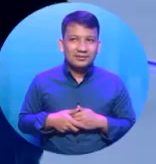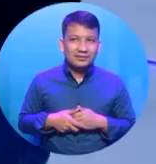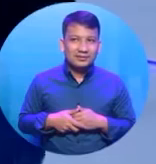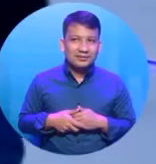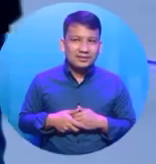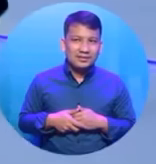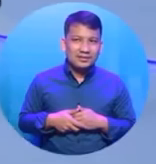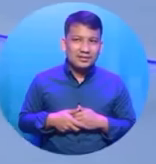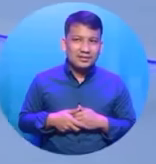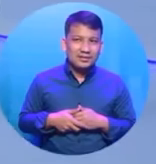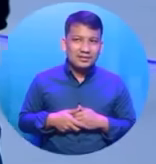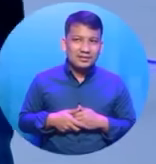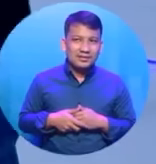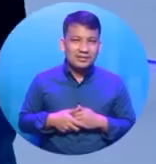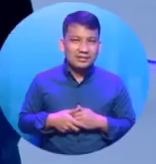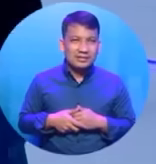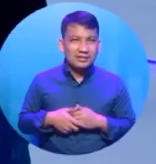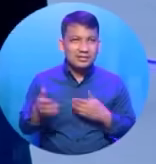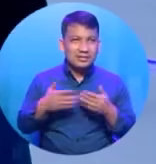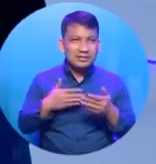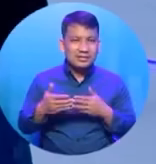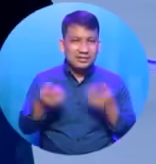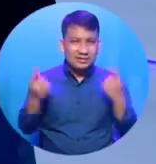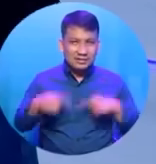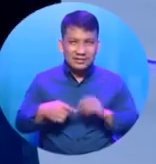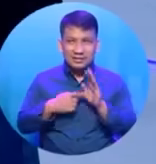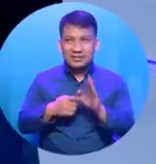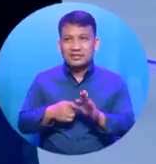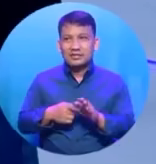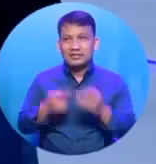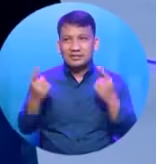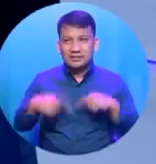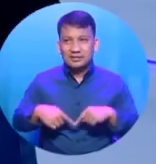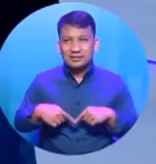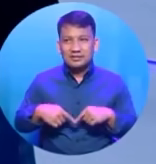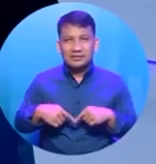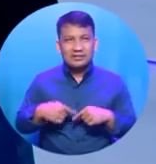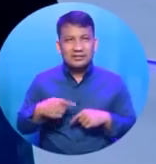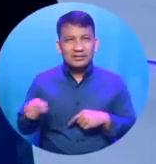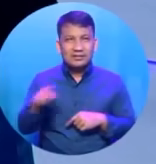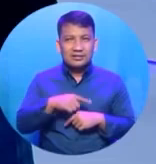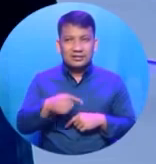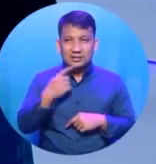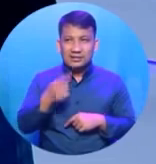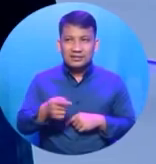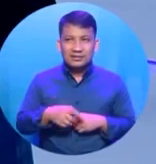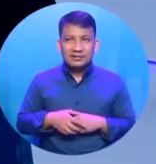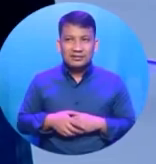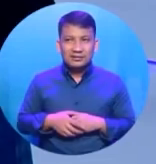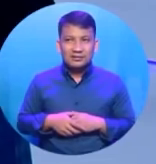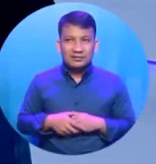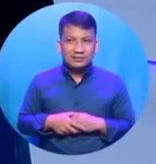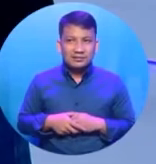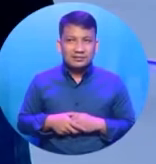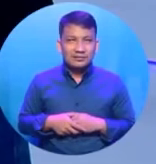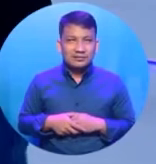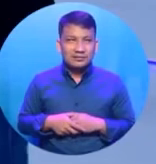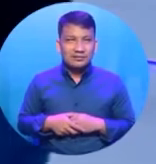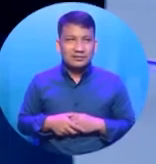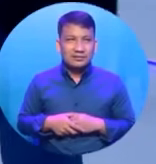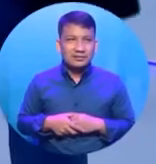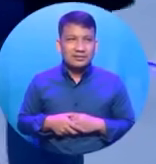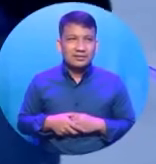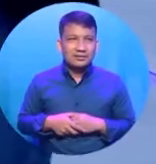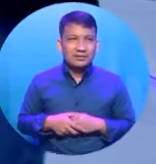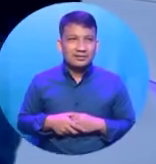Oh, sige pala. Kilala mo si Rapi Tulpo? Oo, oh, wala akong pakialam kapag si Rapi Tulpo.